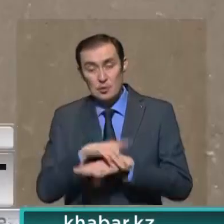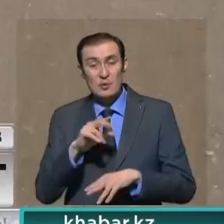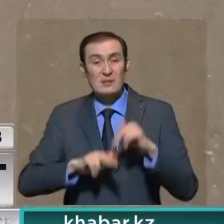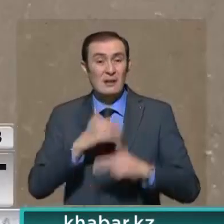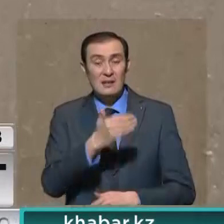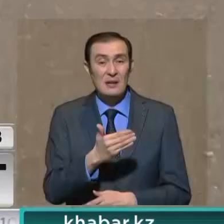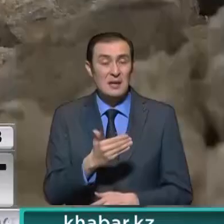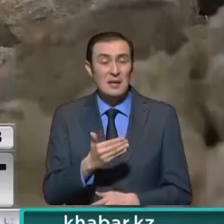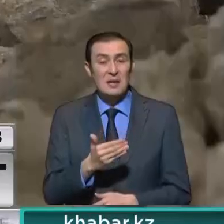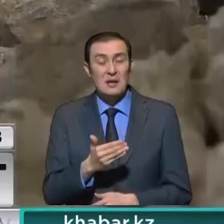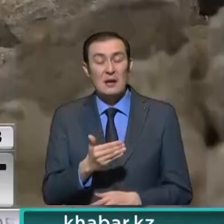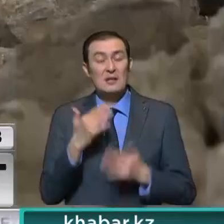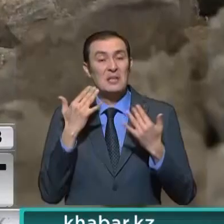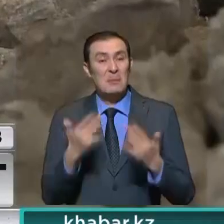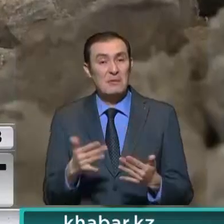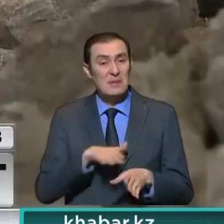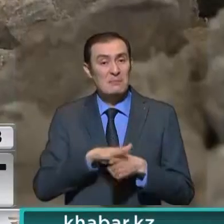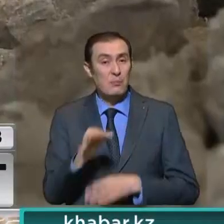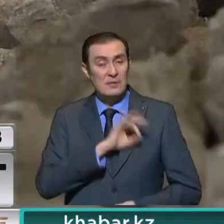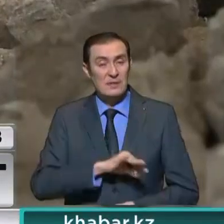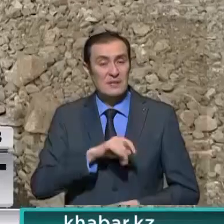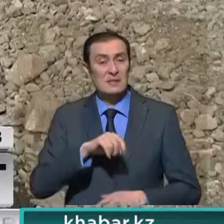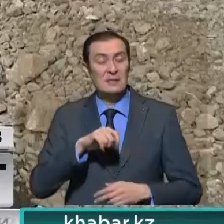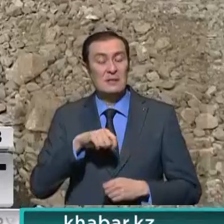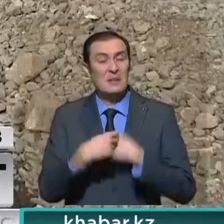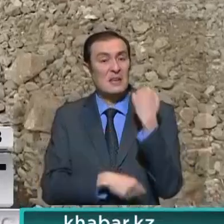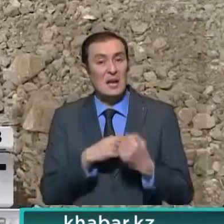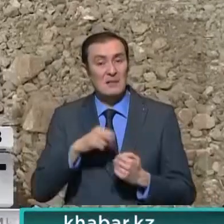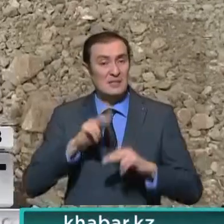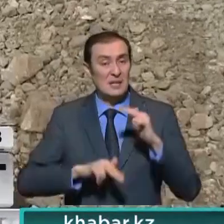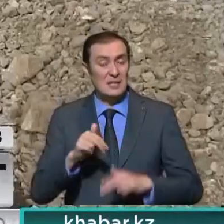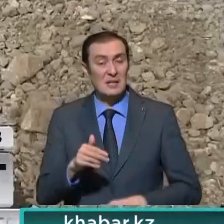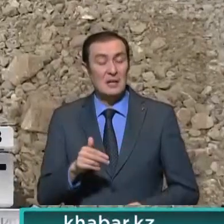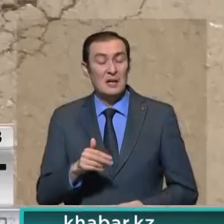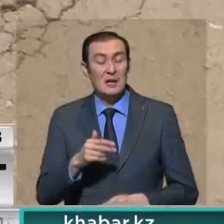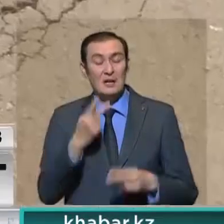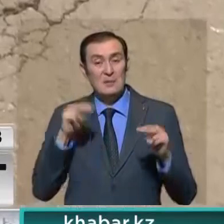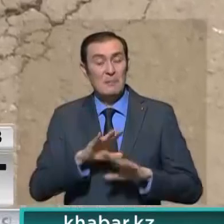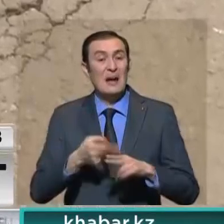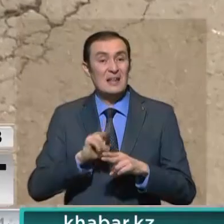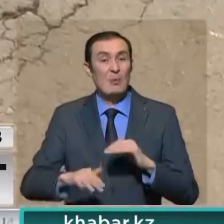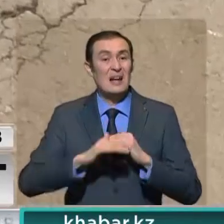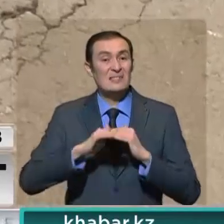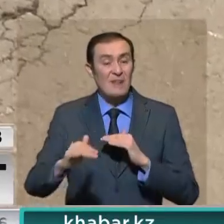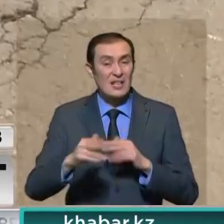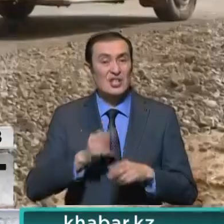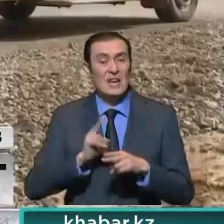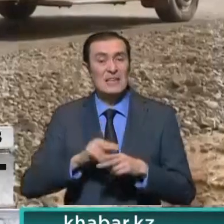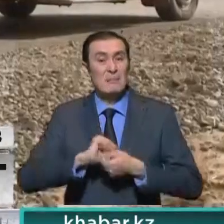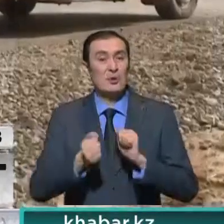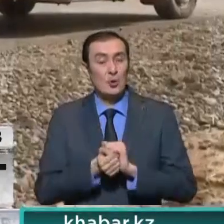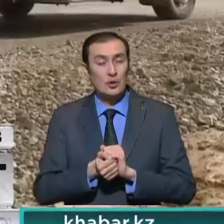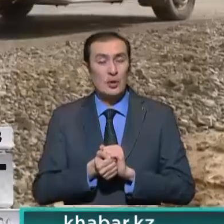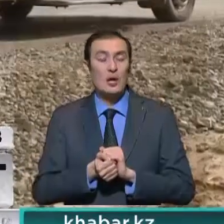строители не придерживаются требований при использовании дорожно-строительных материалов Именно поэтому асфальтное покрытие и железобетонные